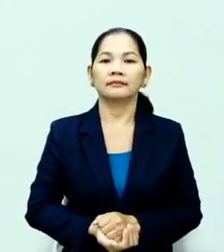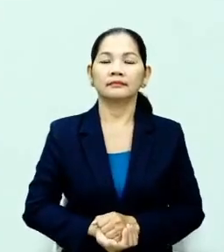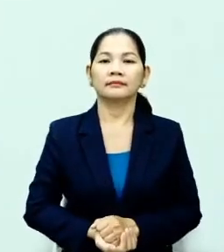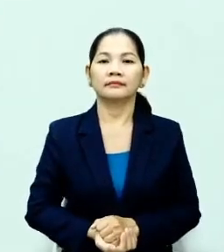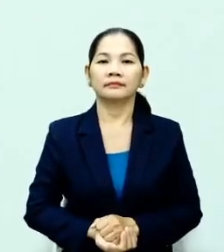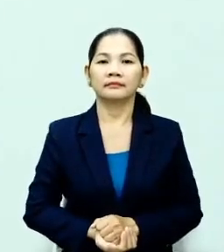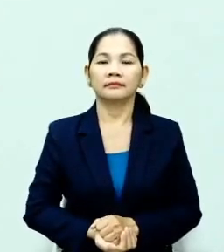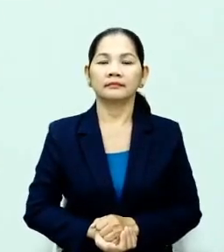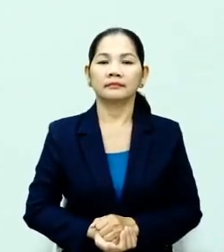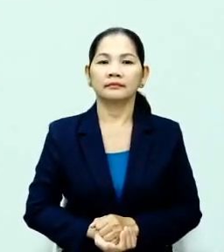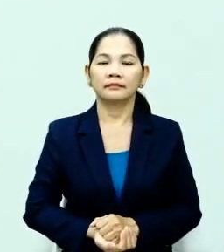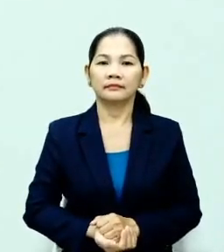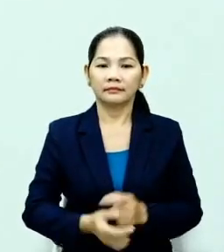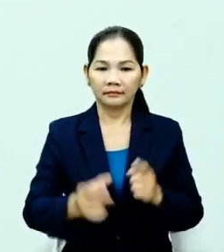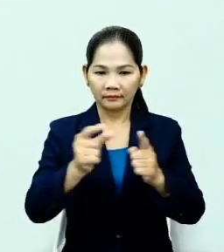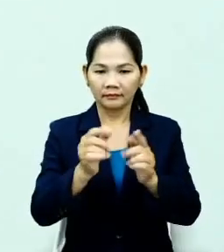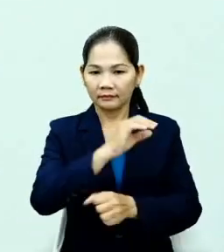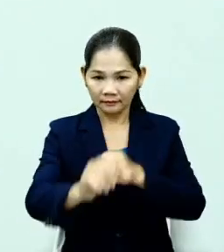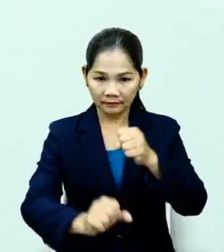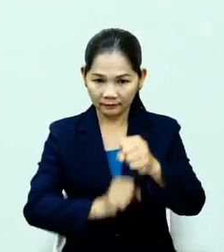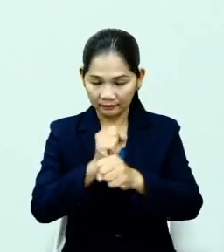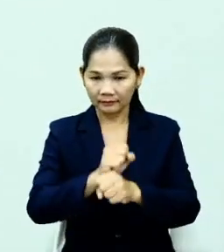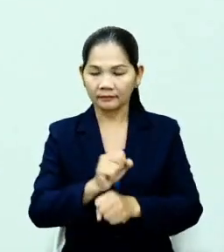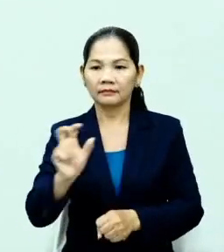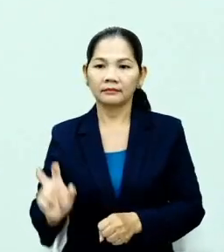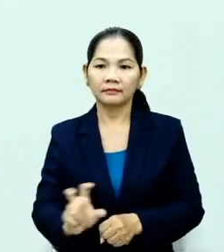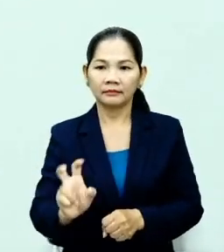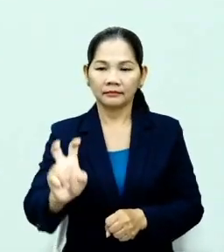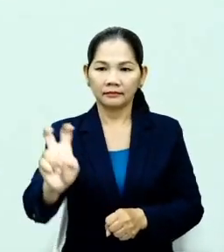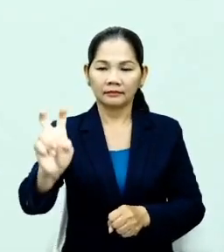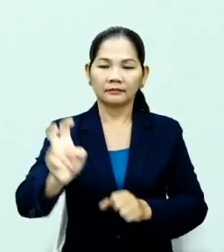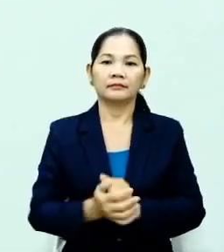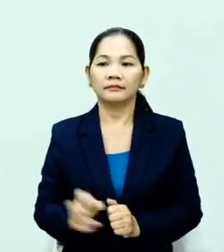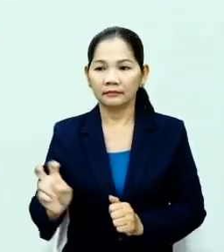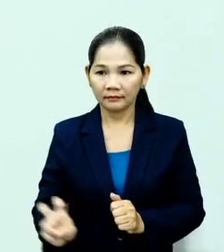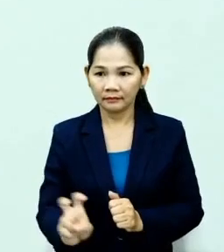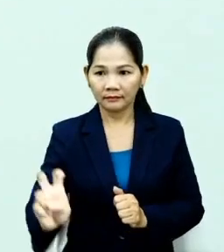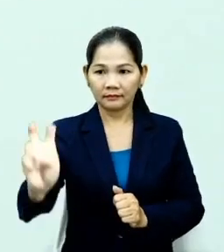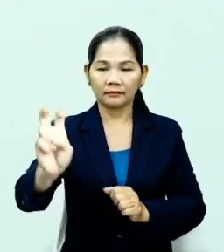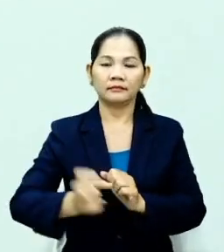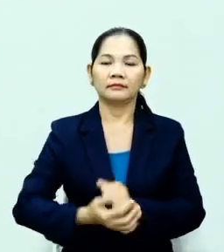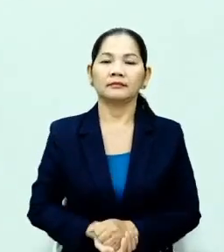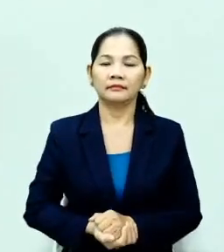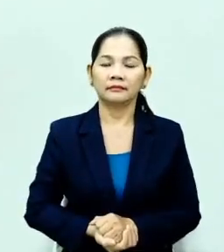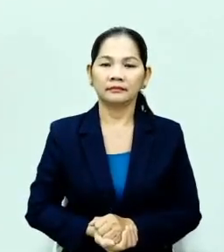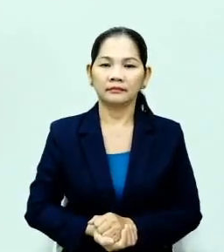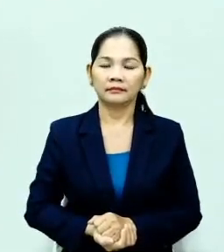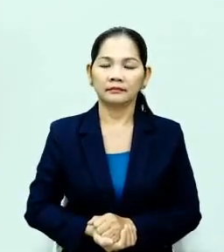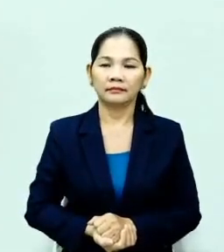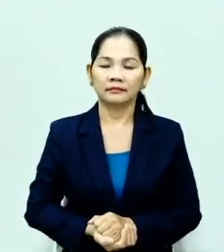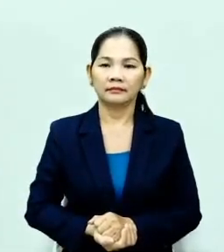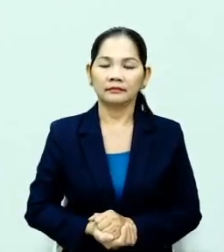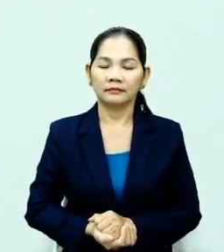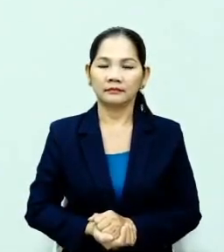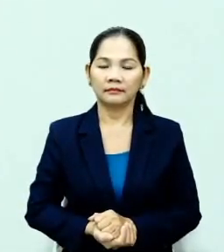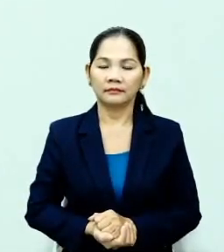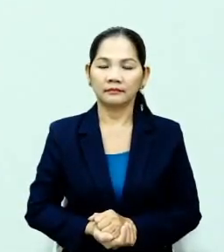Chà, pi chân nắm mặt xanh. Chà con bình đất mơ nè con á. Chà bình đất mơ bịa rộng bỏ con nè con.